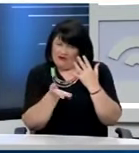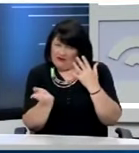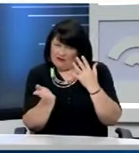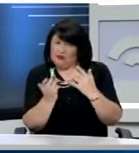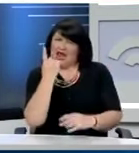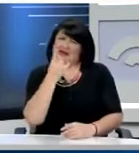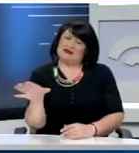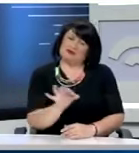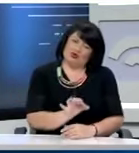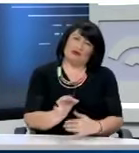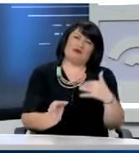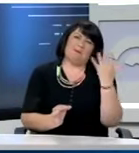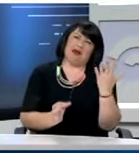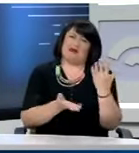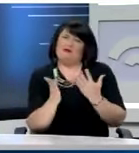αποχωρήσεις.